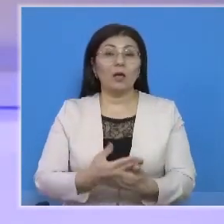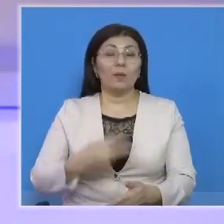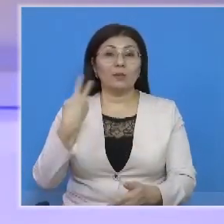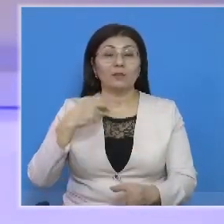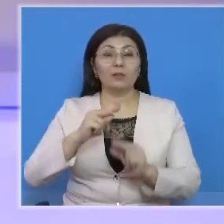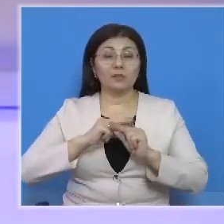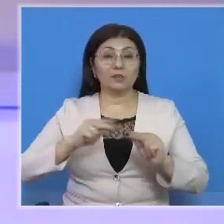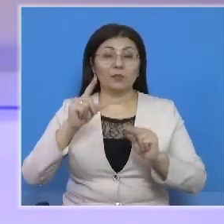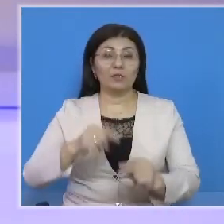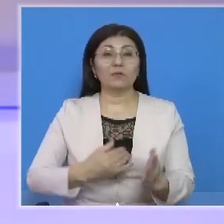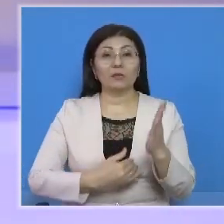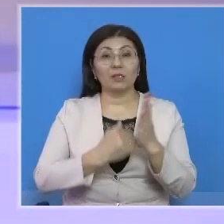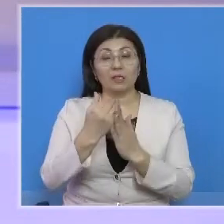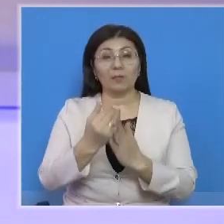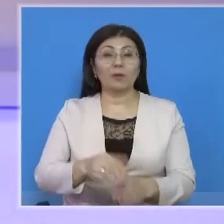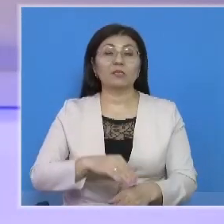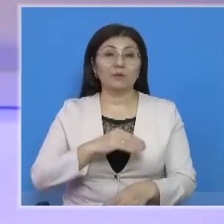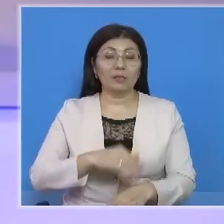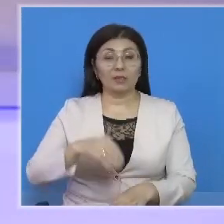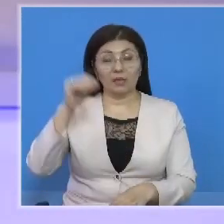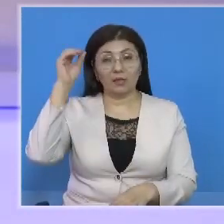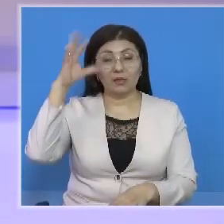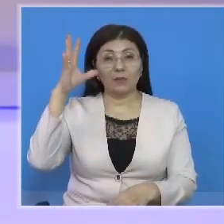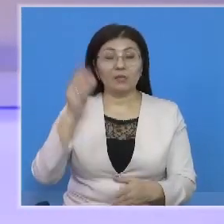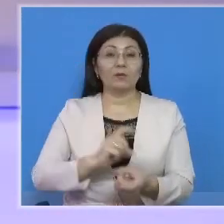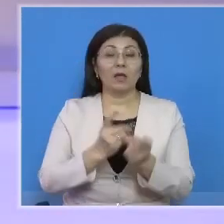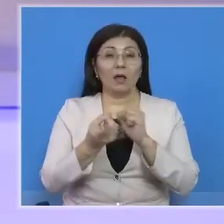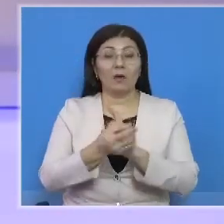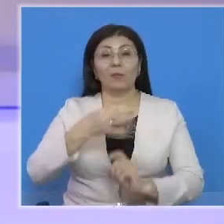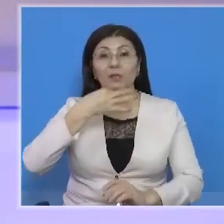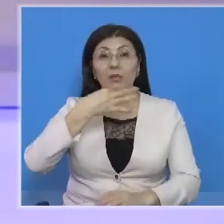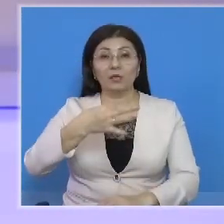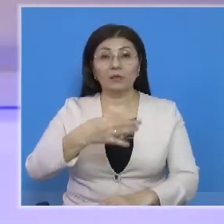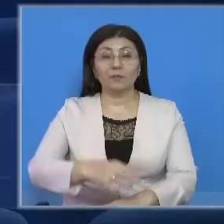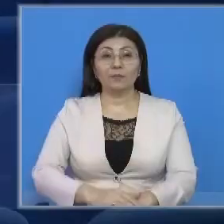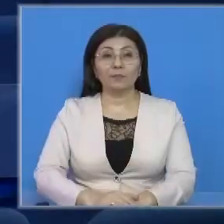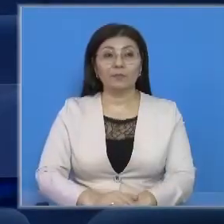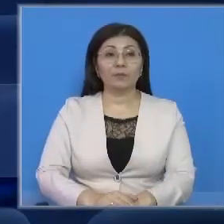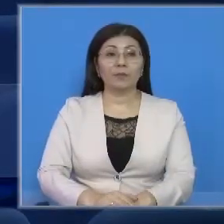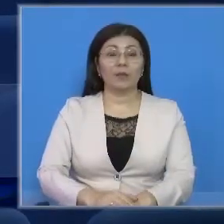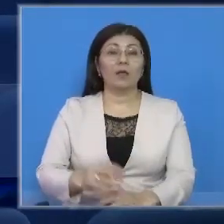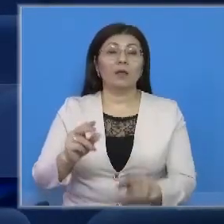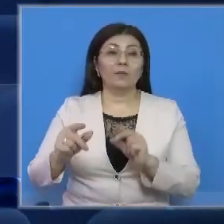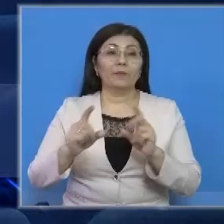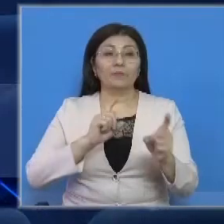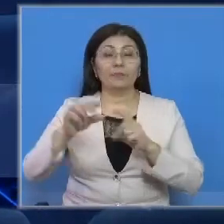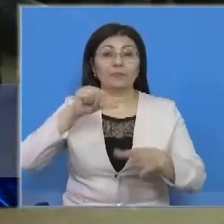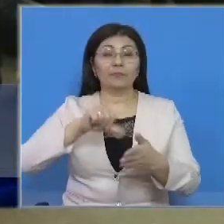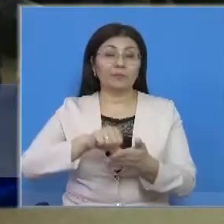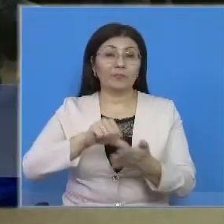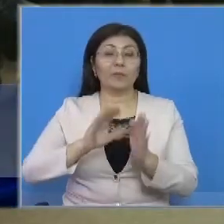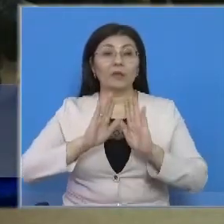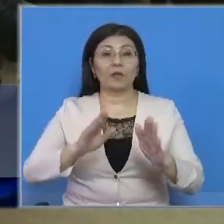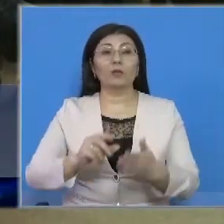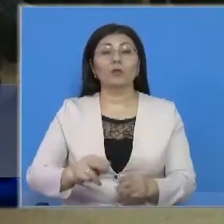20 учителей повысили свою функциональную грамотность и обменялись опытом семинаре принимали участие Не только